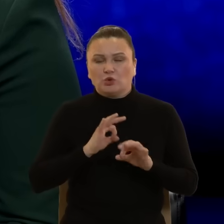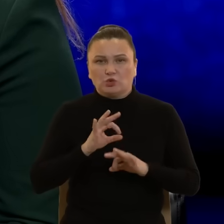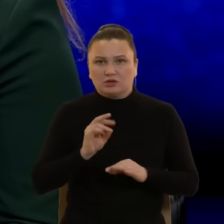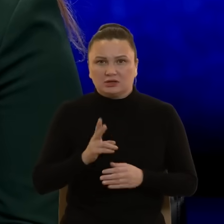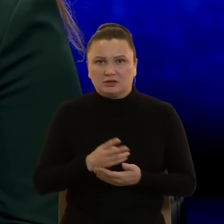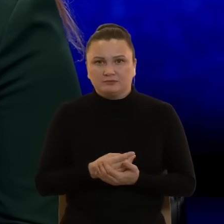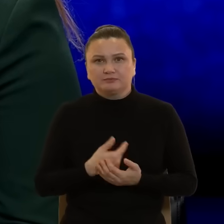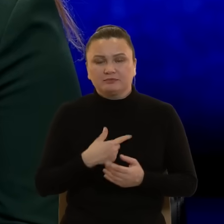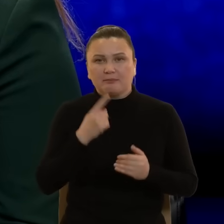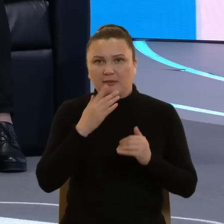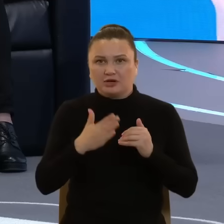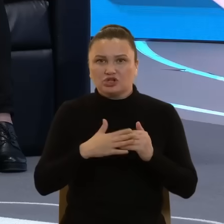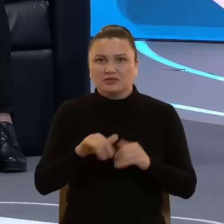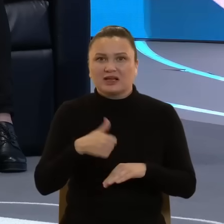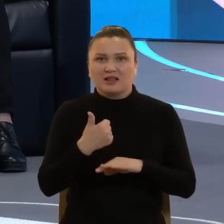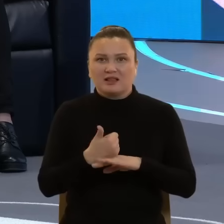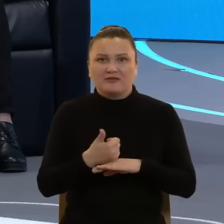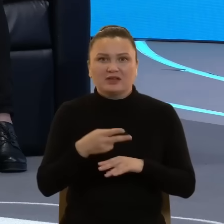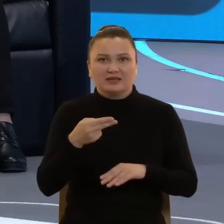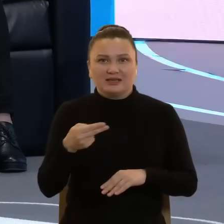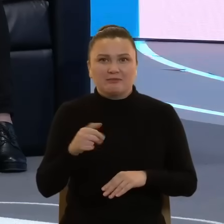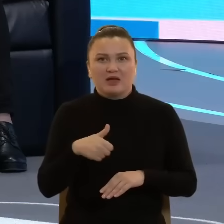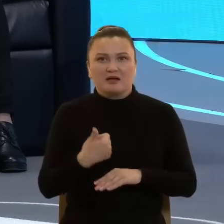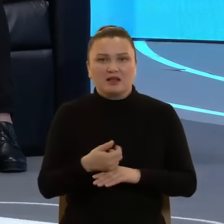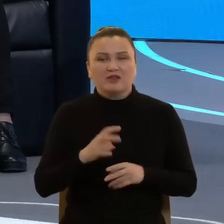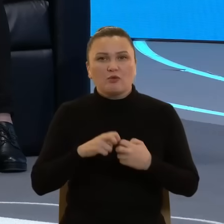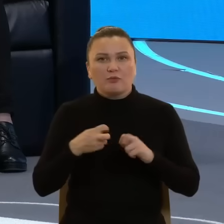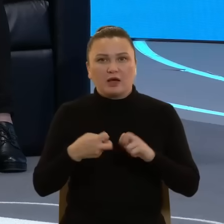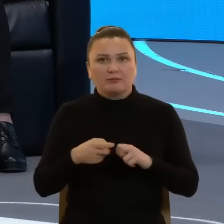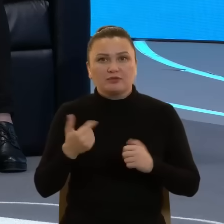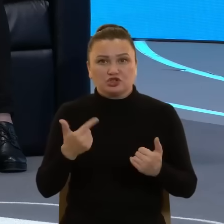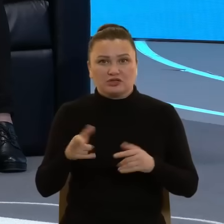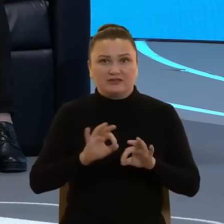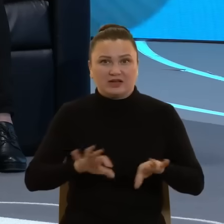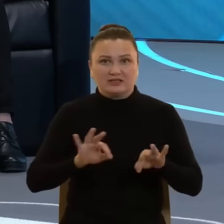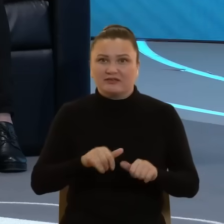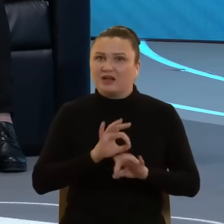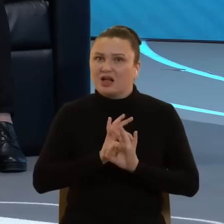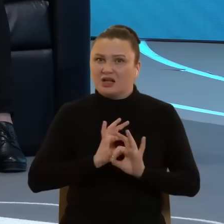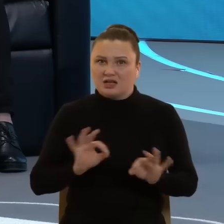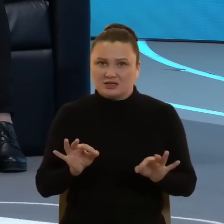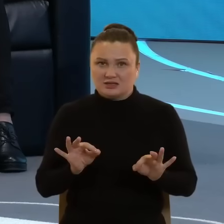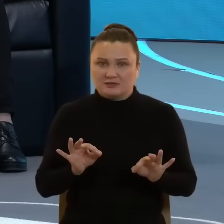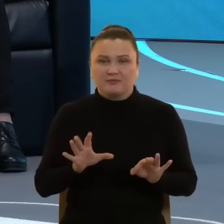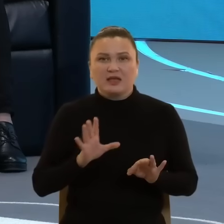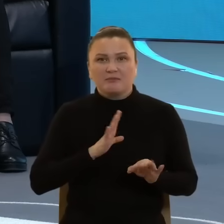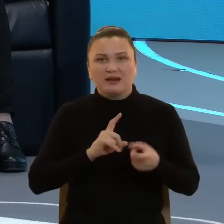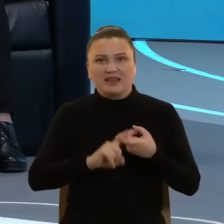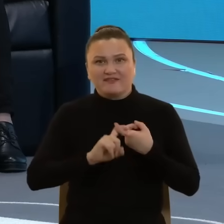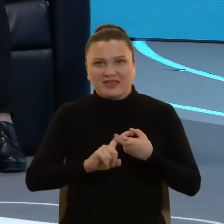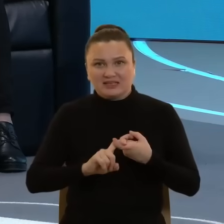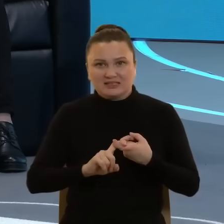постепенно подбираемся к главной теме, к главной проблеме. Пока все, что вы рассказываете, классно. Были